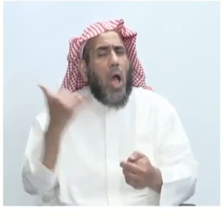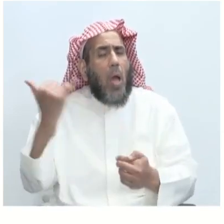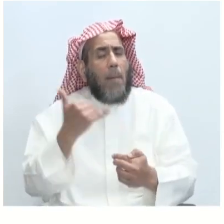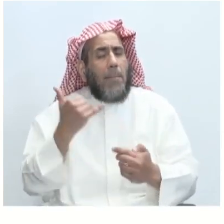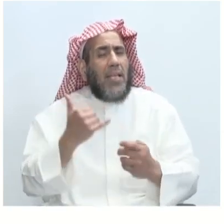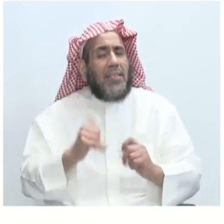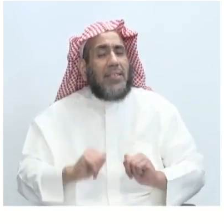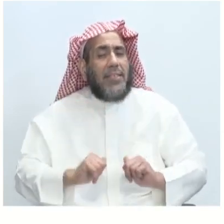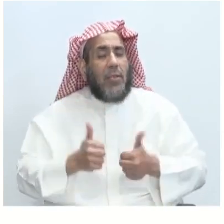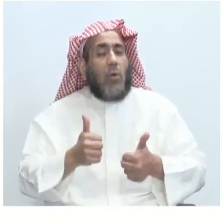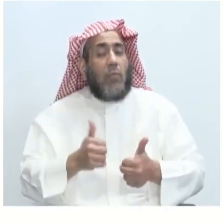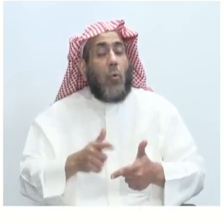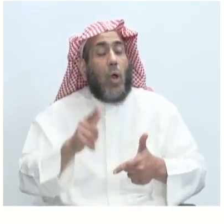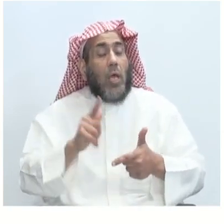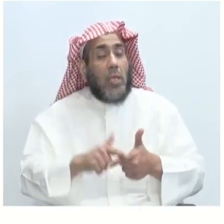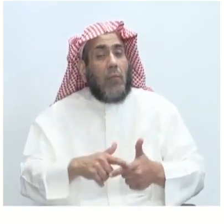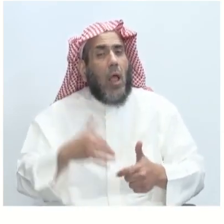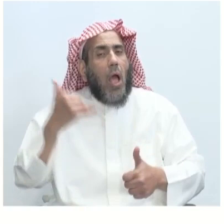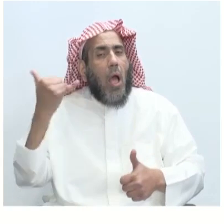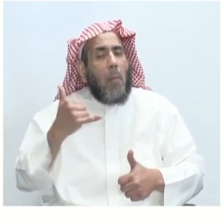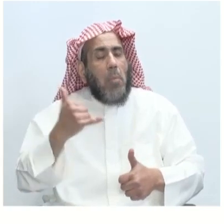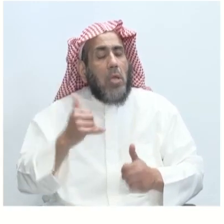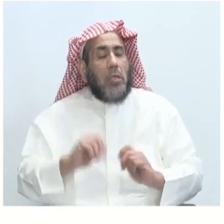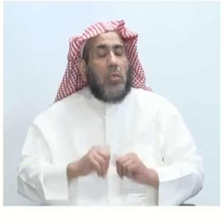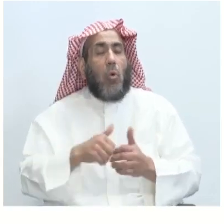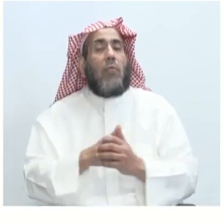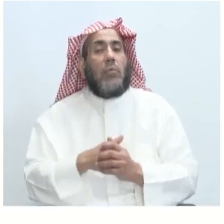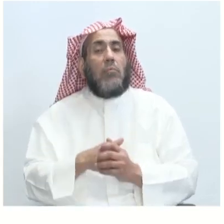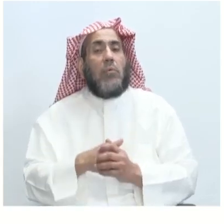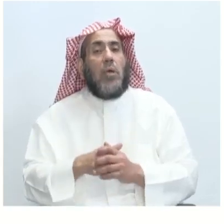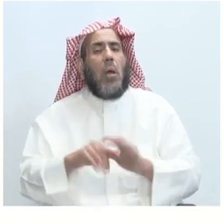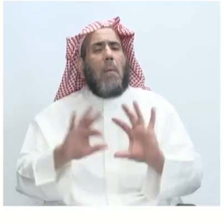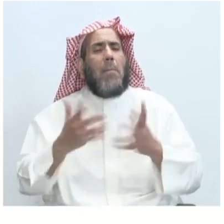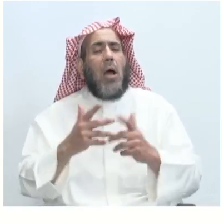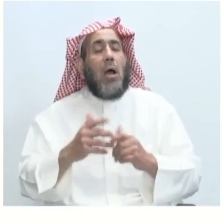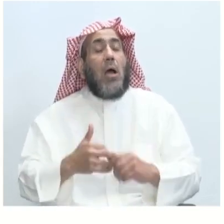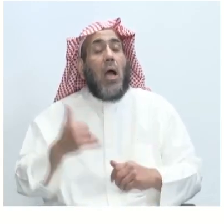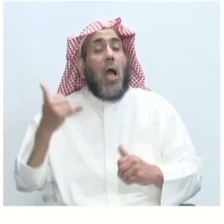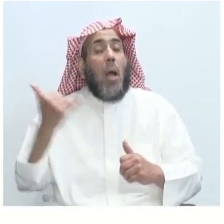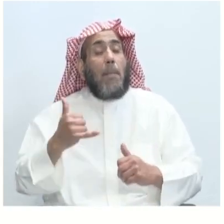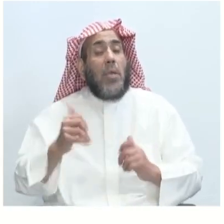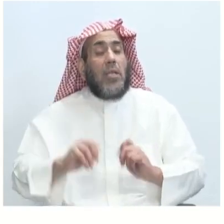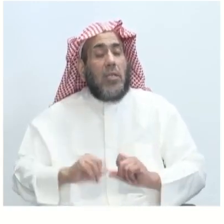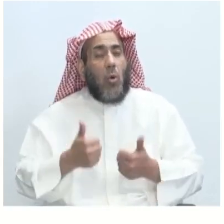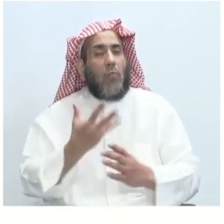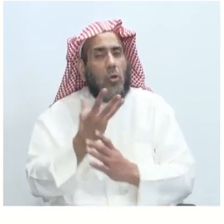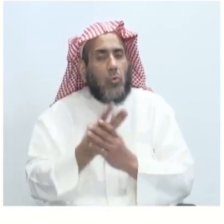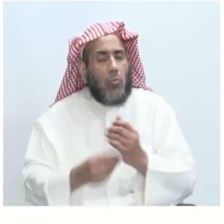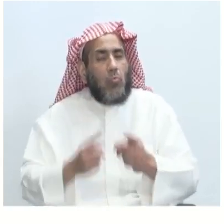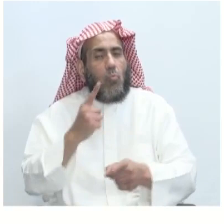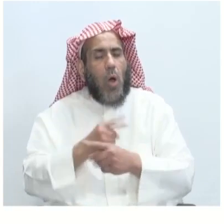الدوافع وتعرفنا على اهميه الدوافع ما اهميه الدوافع ابنائي